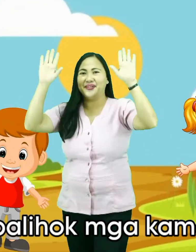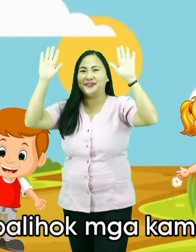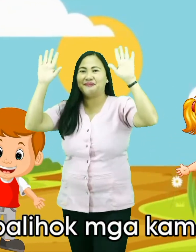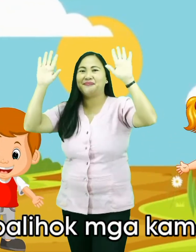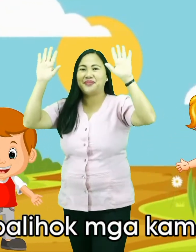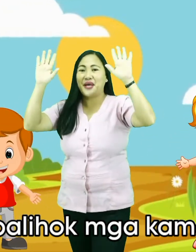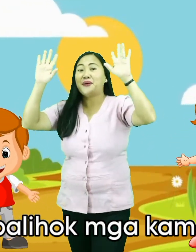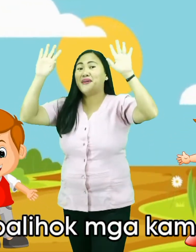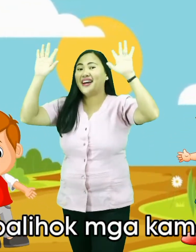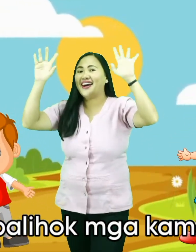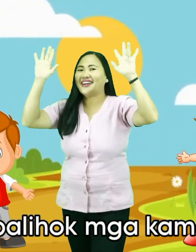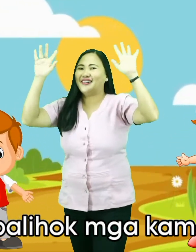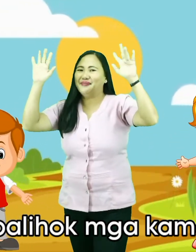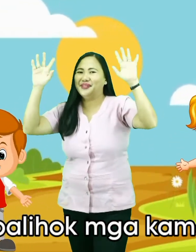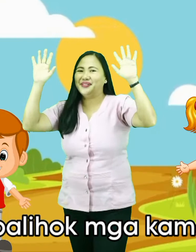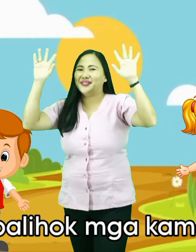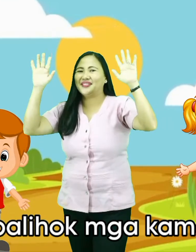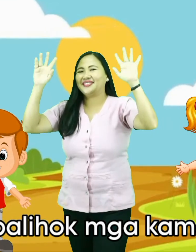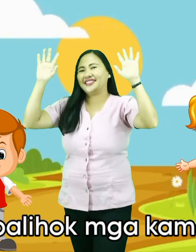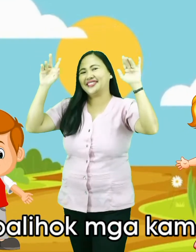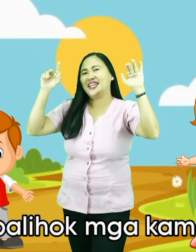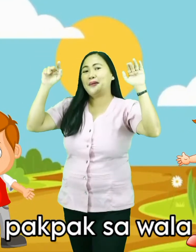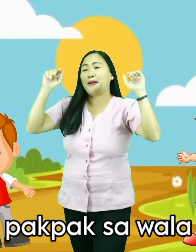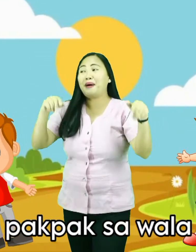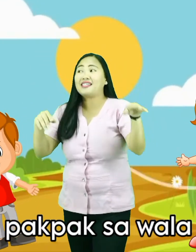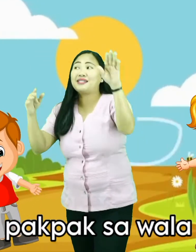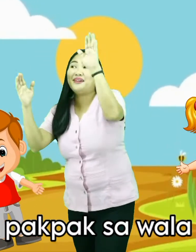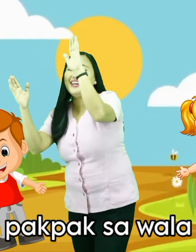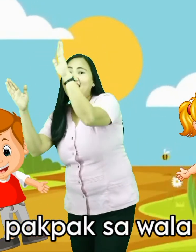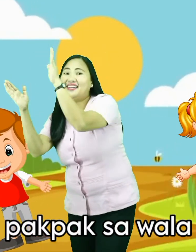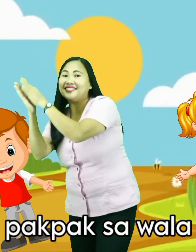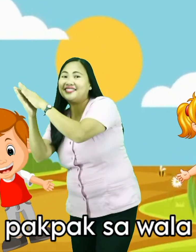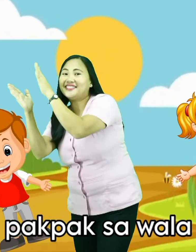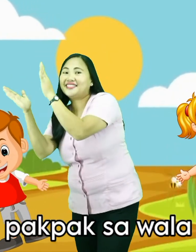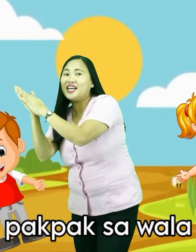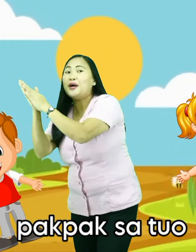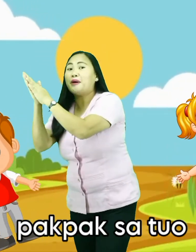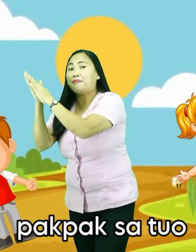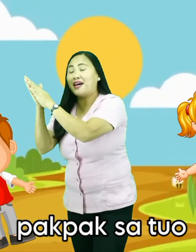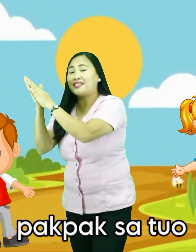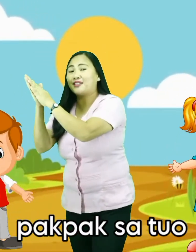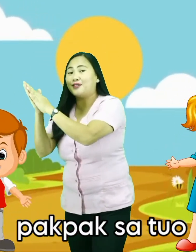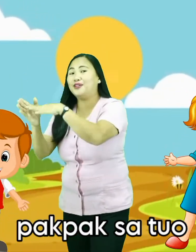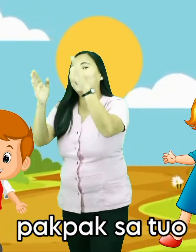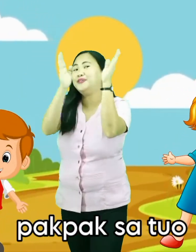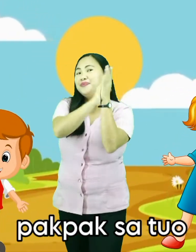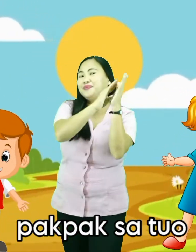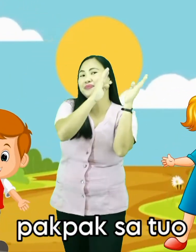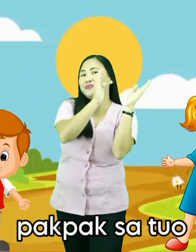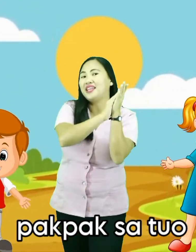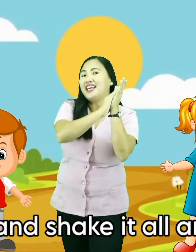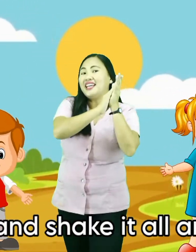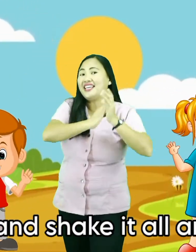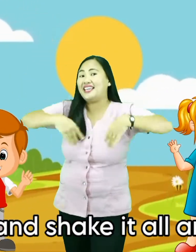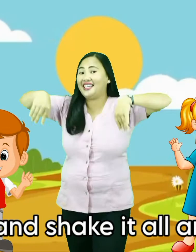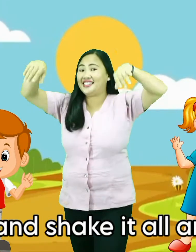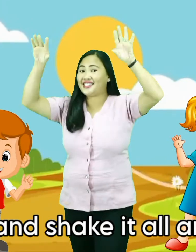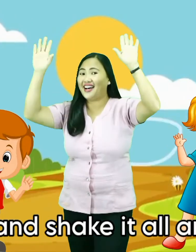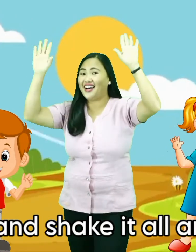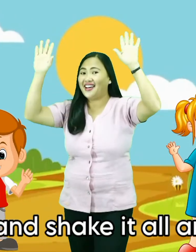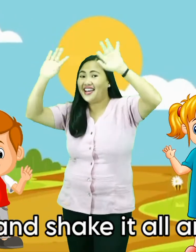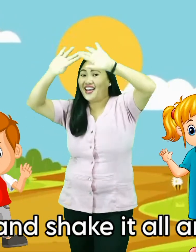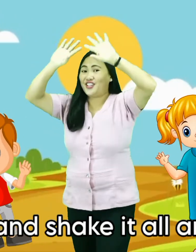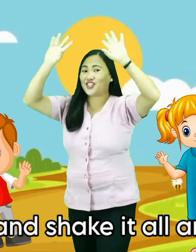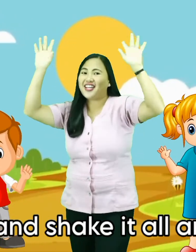pariho, mga kamon. Pagpangsuan na, pagpak sa to,